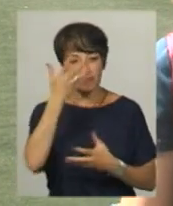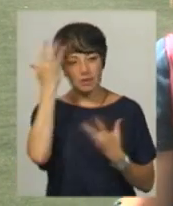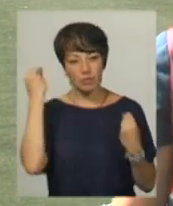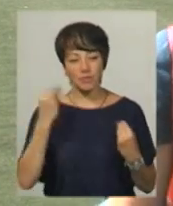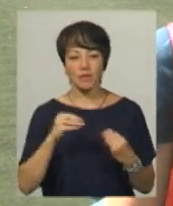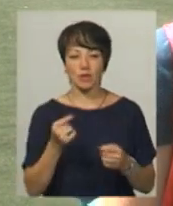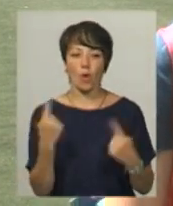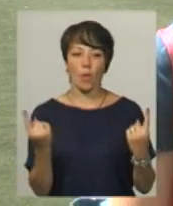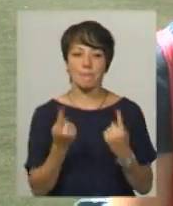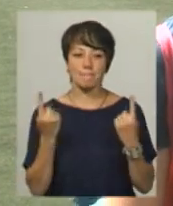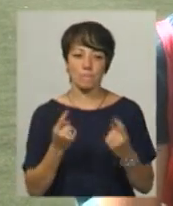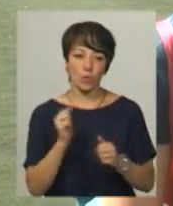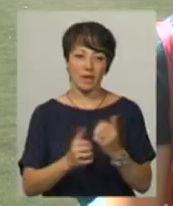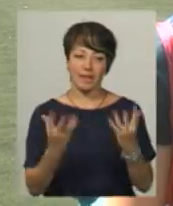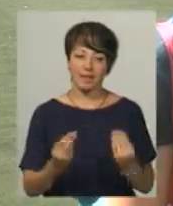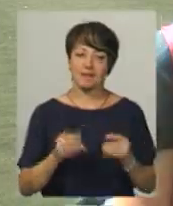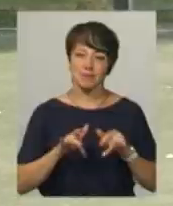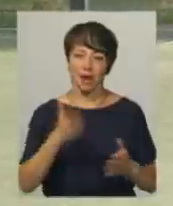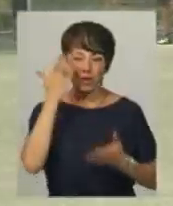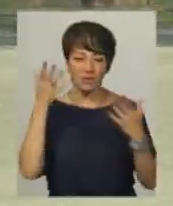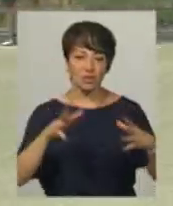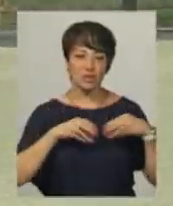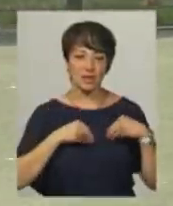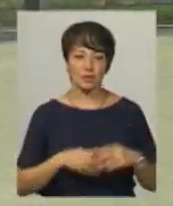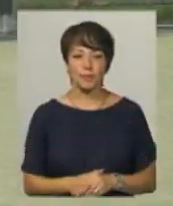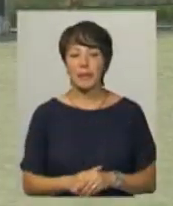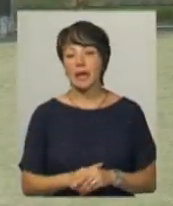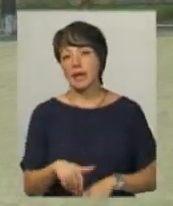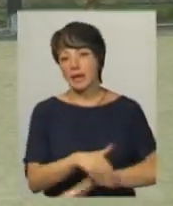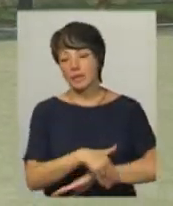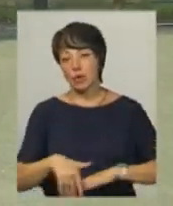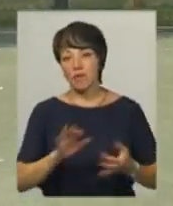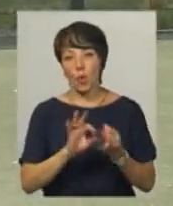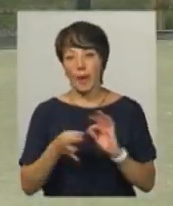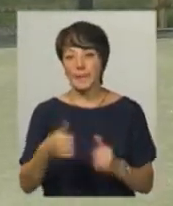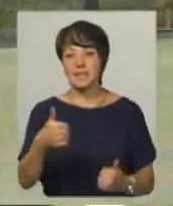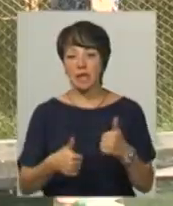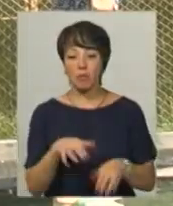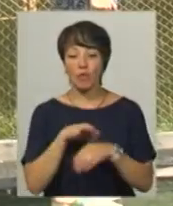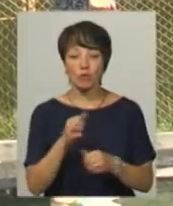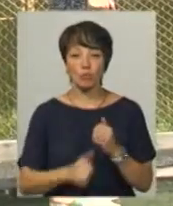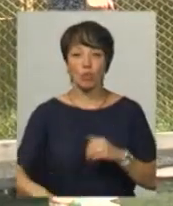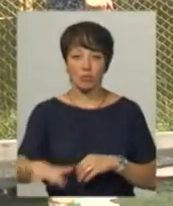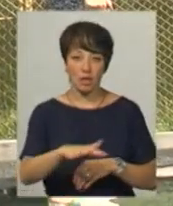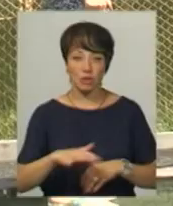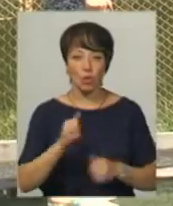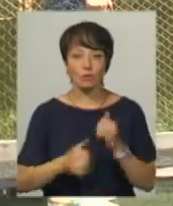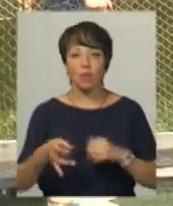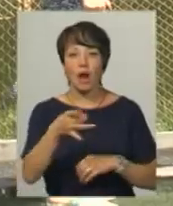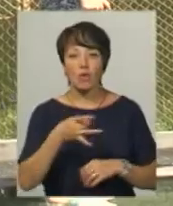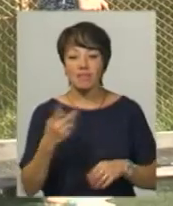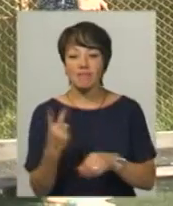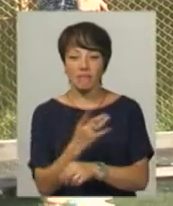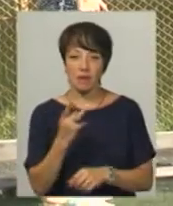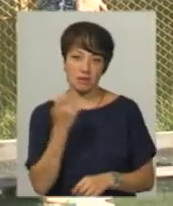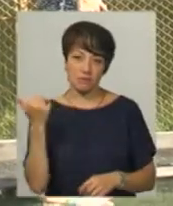від буденних справ і розважитись разом. Дворові Олімпійські ігри проводилися на спортмайданчиках у кожному мікрорайоні Хмельницького двічі на